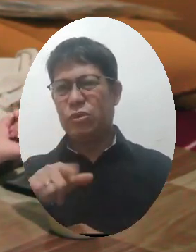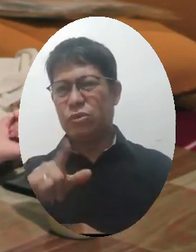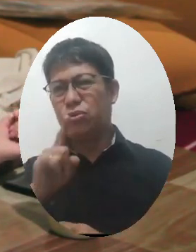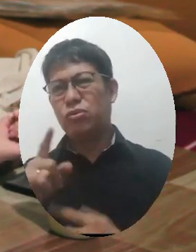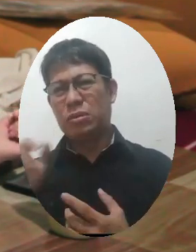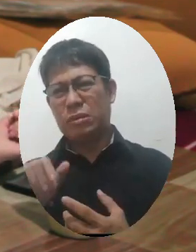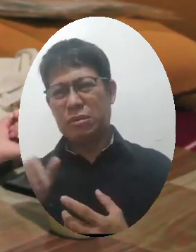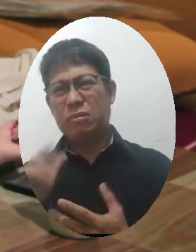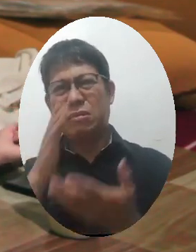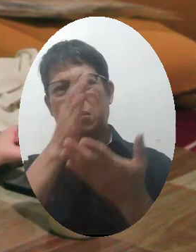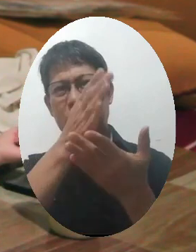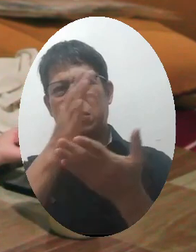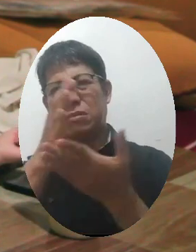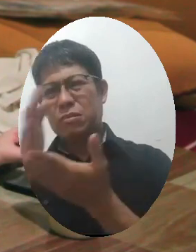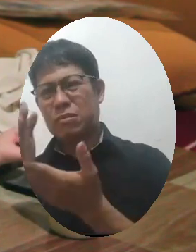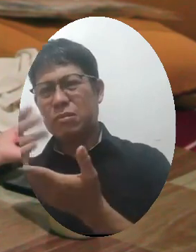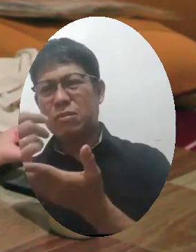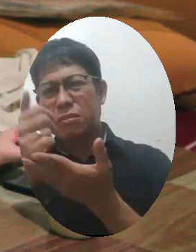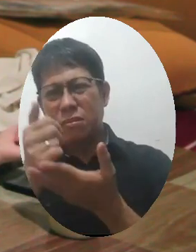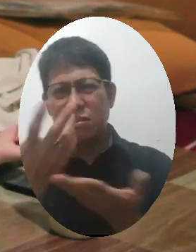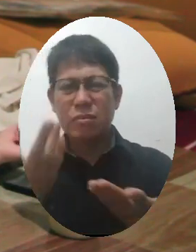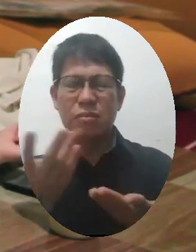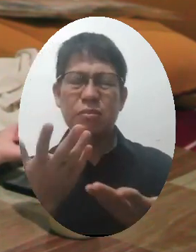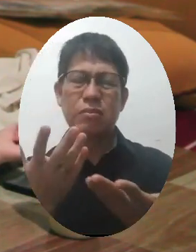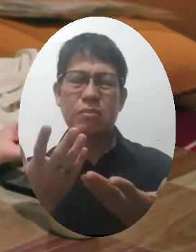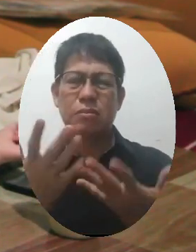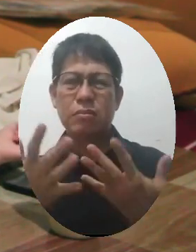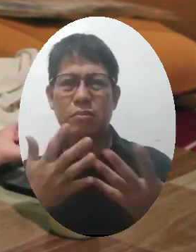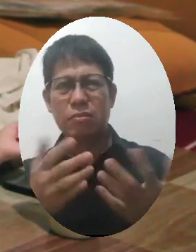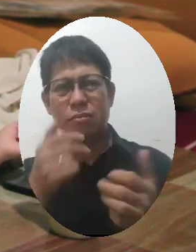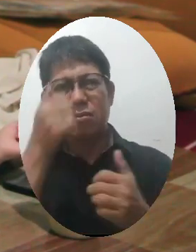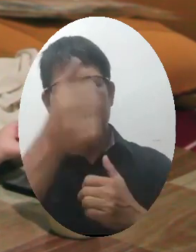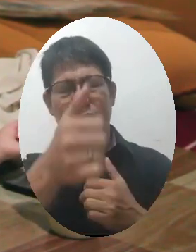Kung saan-saan po kayo lalapit, kahit malayo.